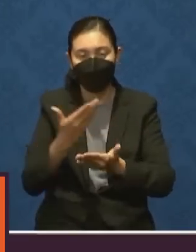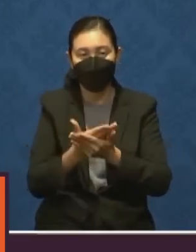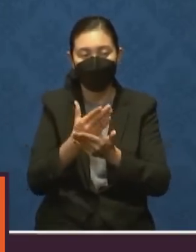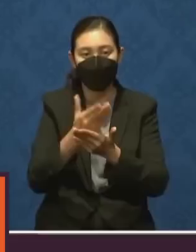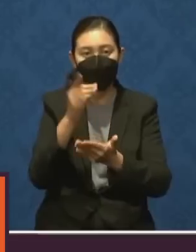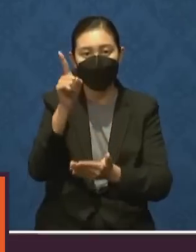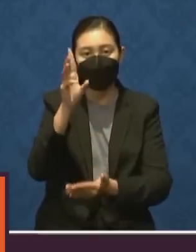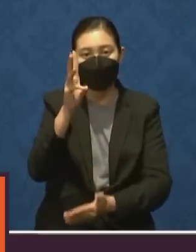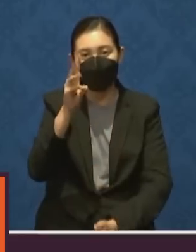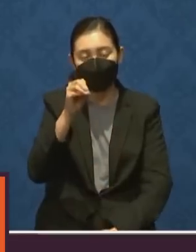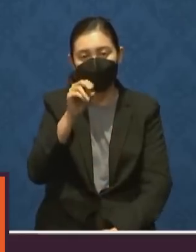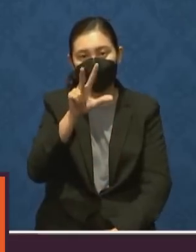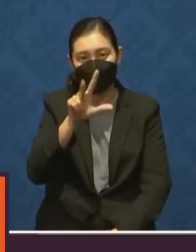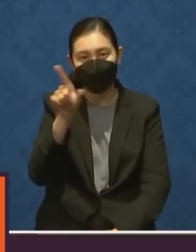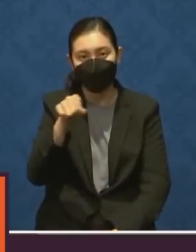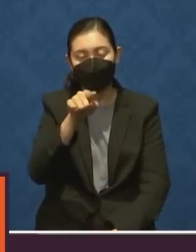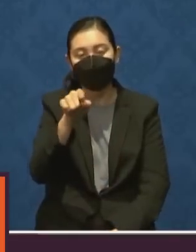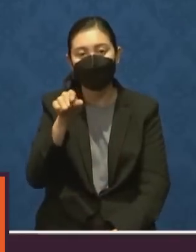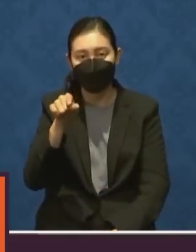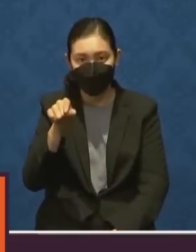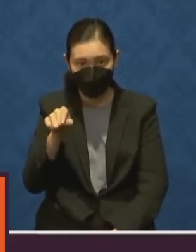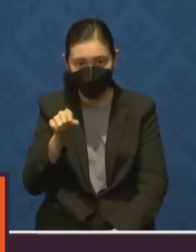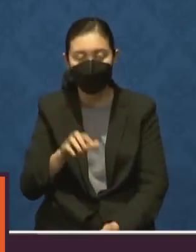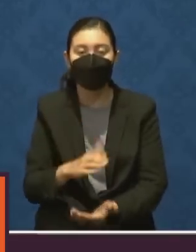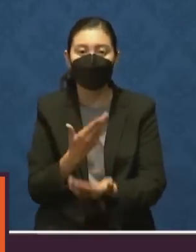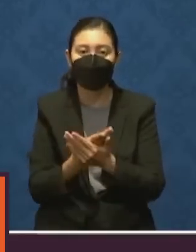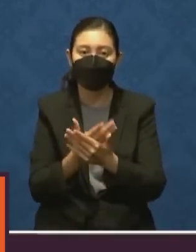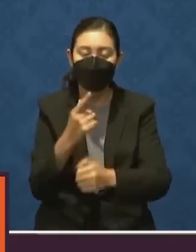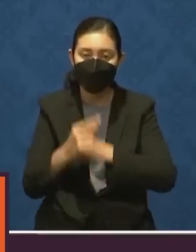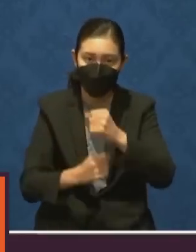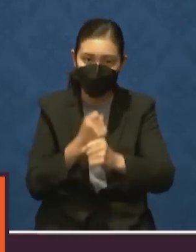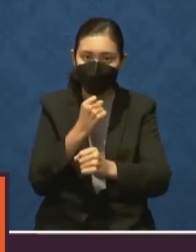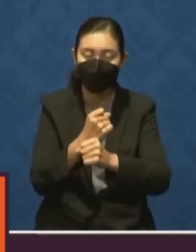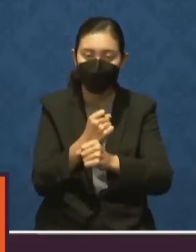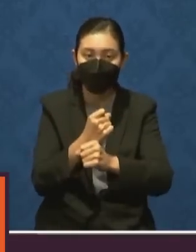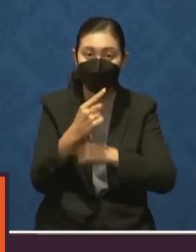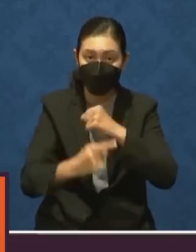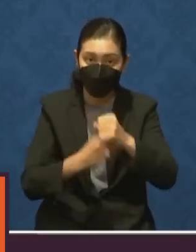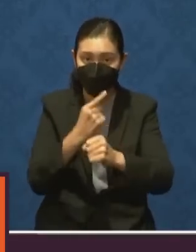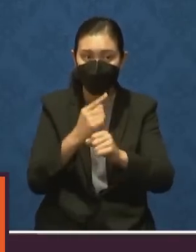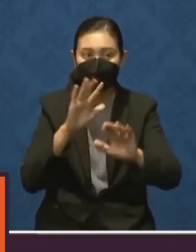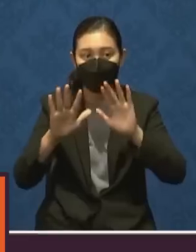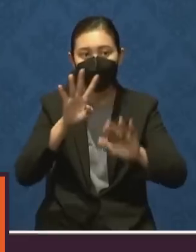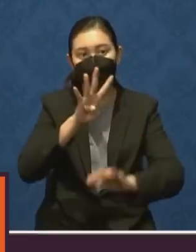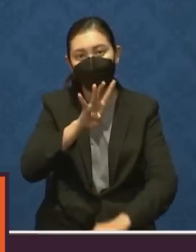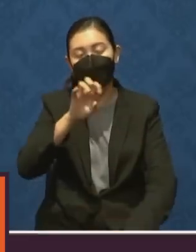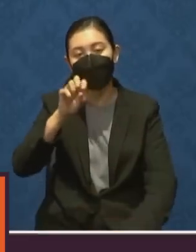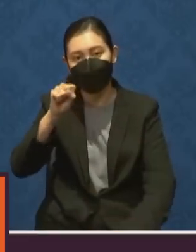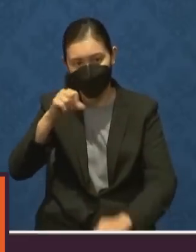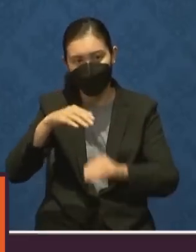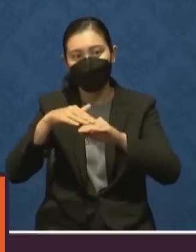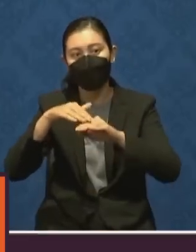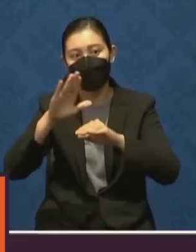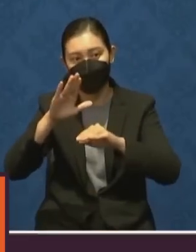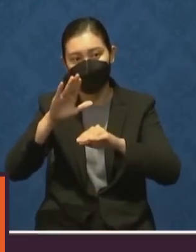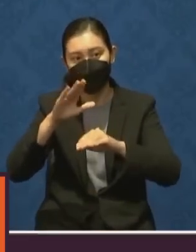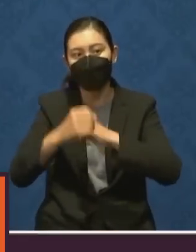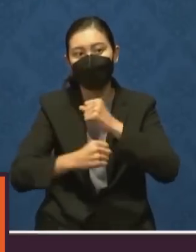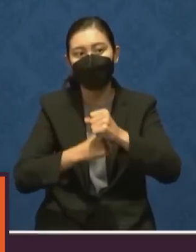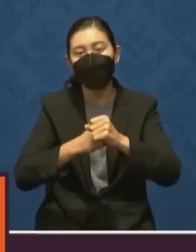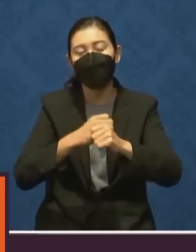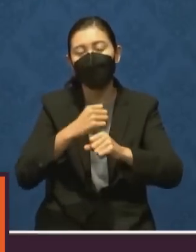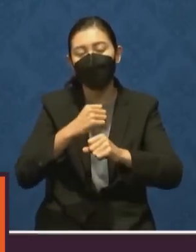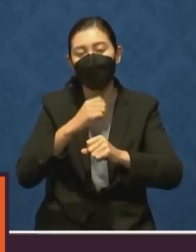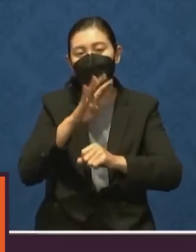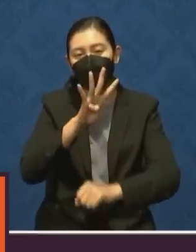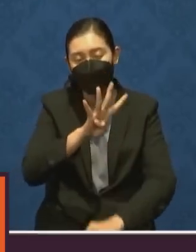และก็ปีึ มูลค่าถึ 4 แสน 4 หมลานบาซึ่ก้อนนี้ที่ทำให้ค่าไฟของประเทศไ